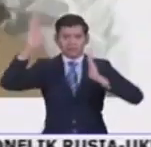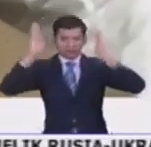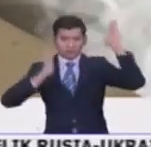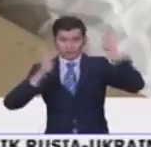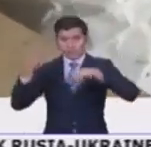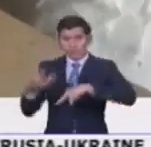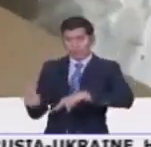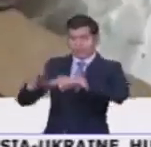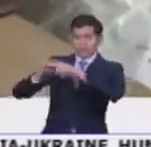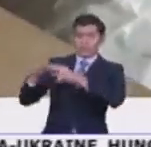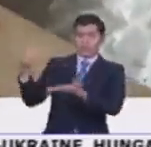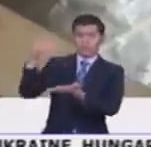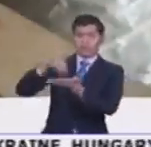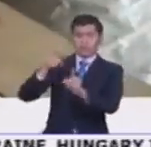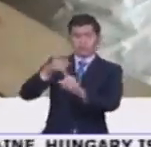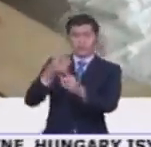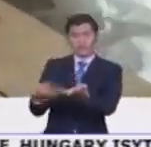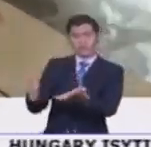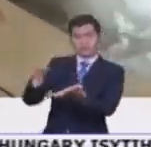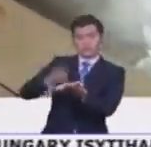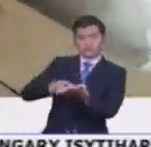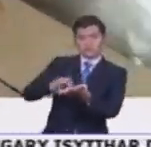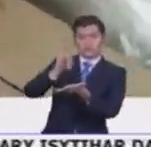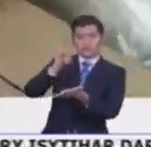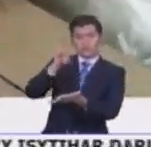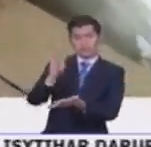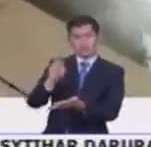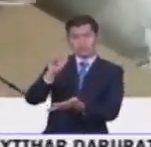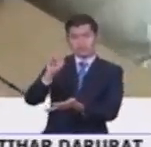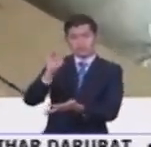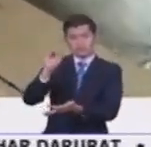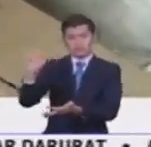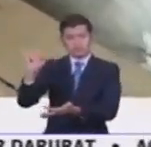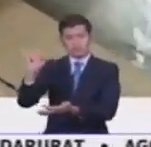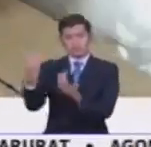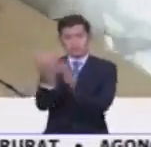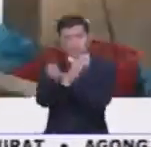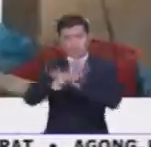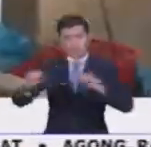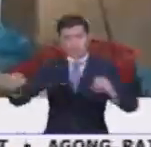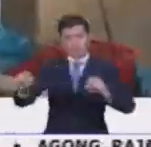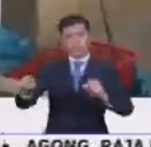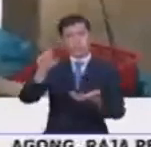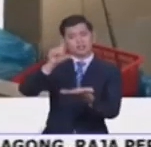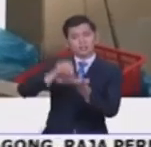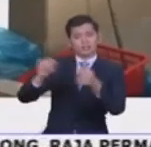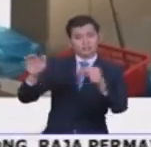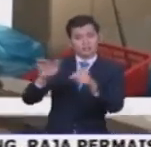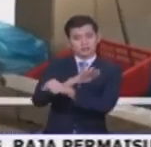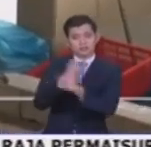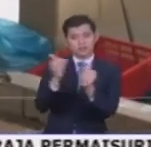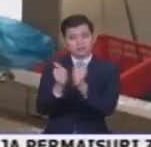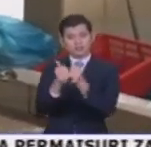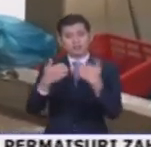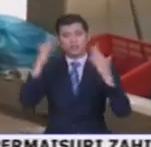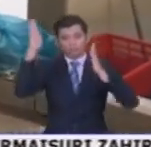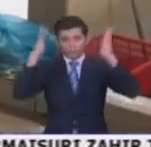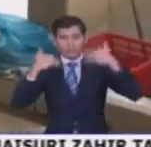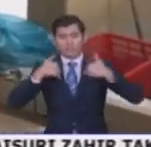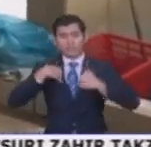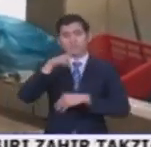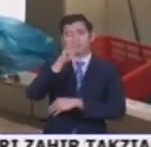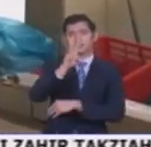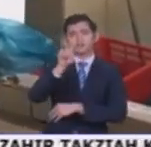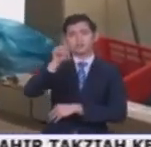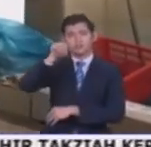Tambah beliau, berdasarkan rekod Mafi, buat masa ini stok bekalan ayam ketika ini mencukupi dengan negara mempunyai 62 juta ekor